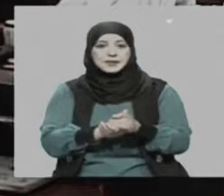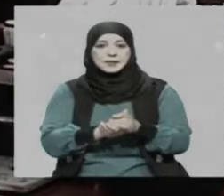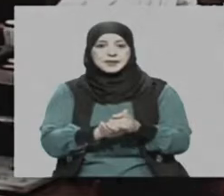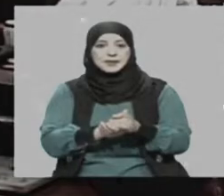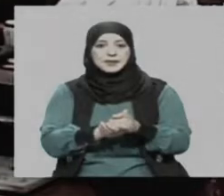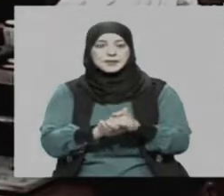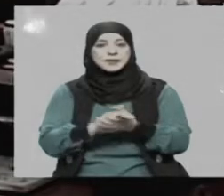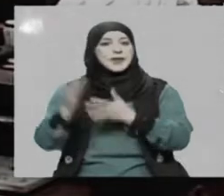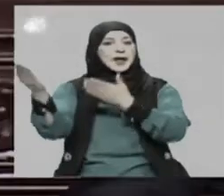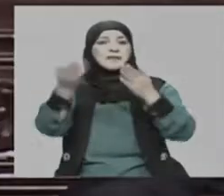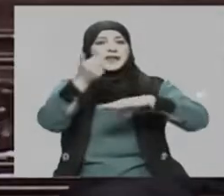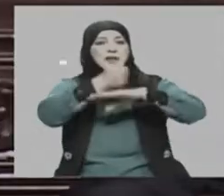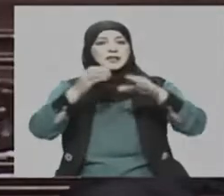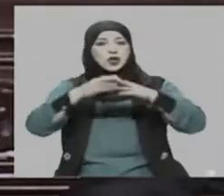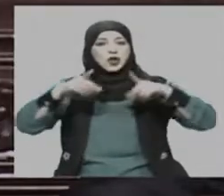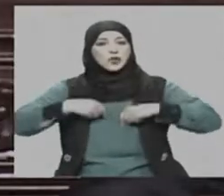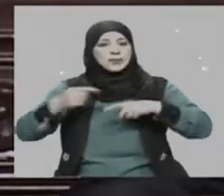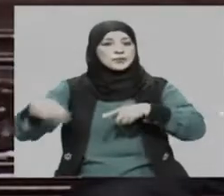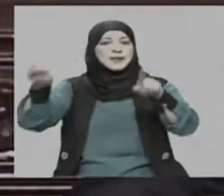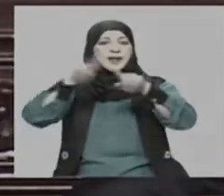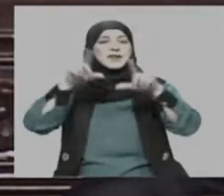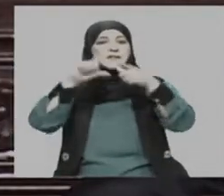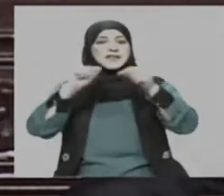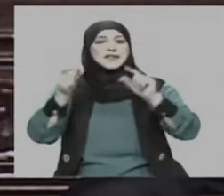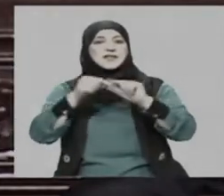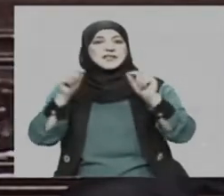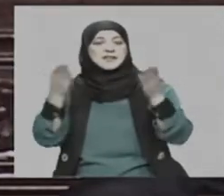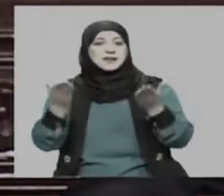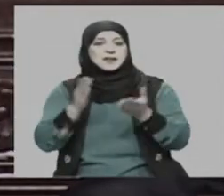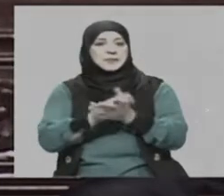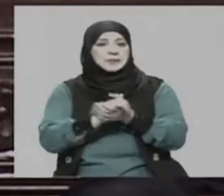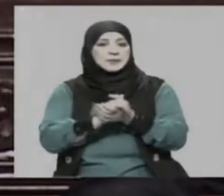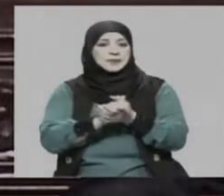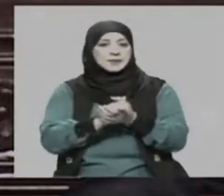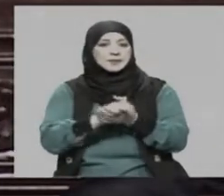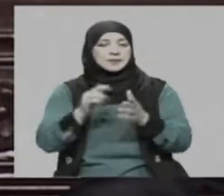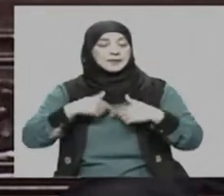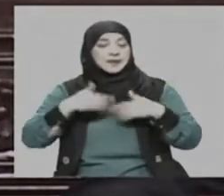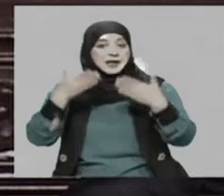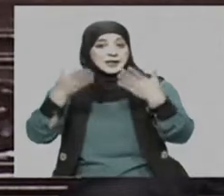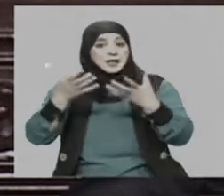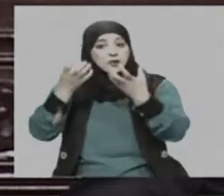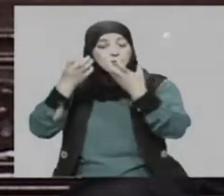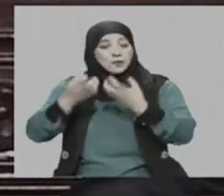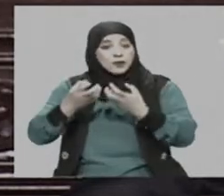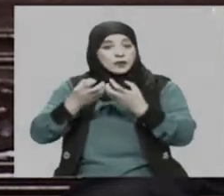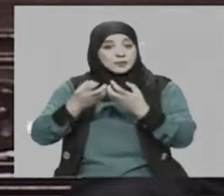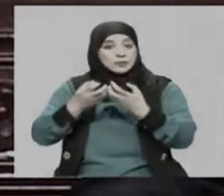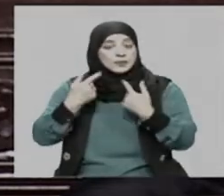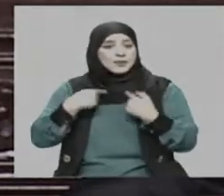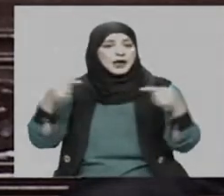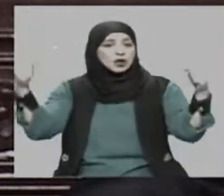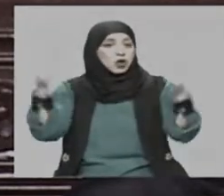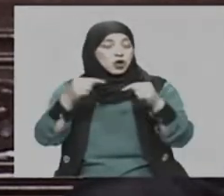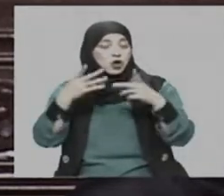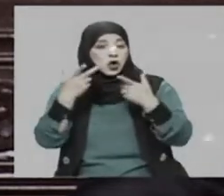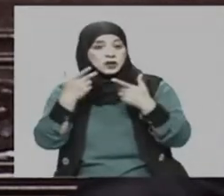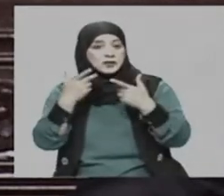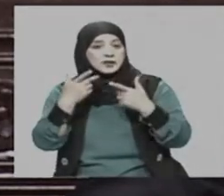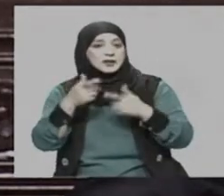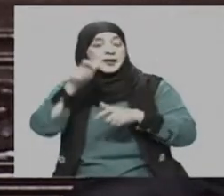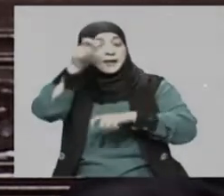فضل. أنا نعاود نفسر نعاود نقول اللي يحب يشكك في مصداقية وأنا زاهد